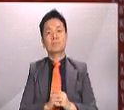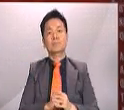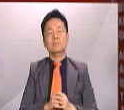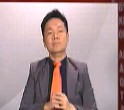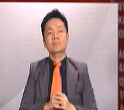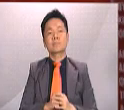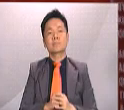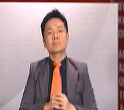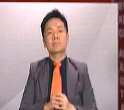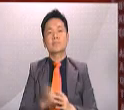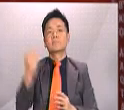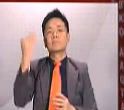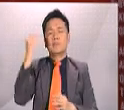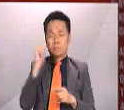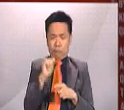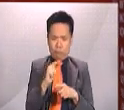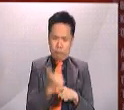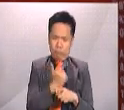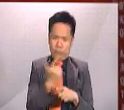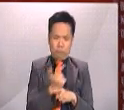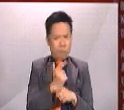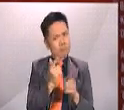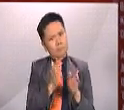Yang sebenarnya kan jurulatih ni bagi saya,